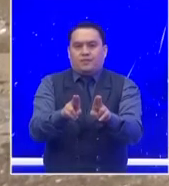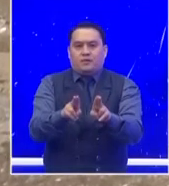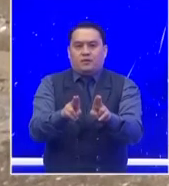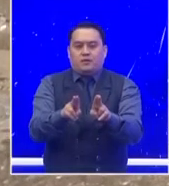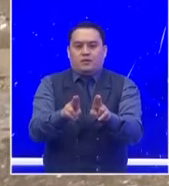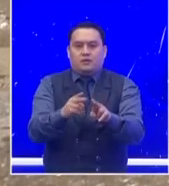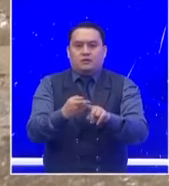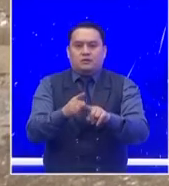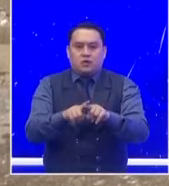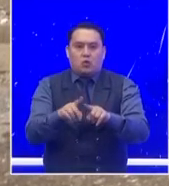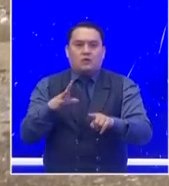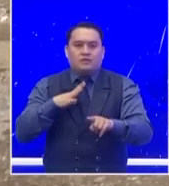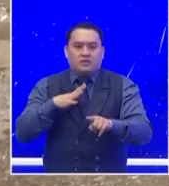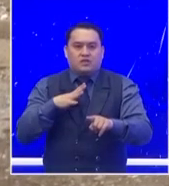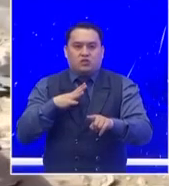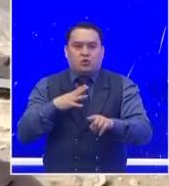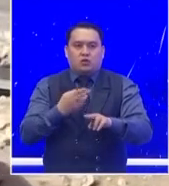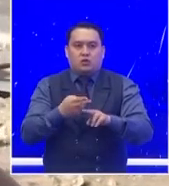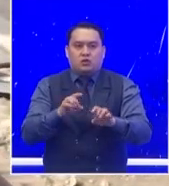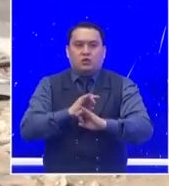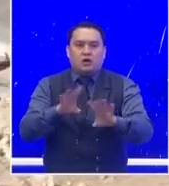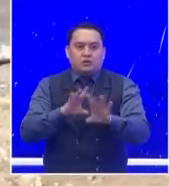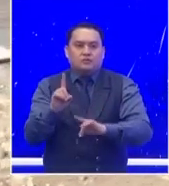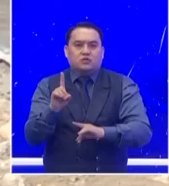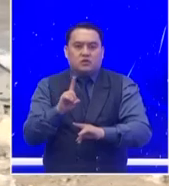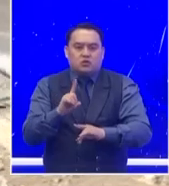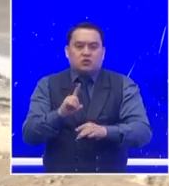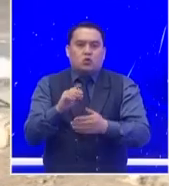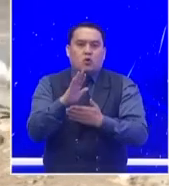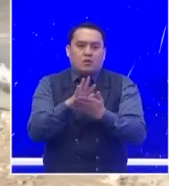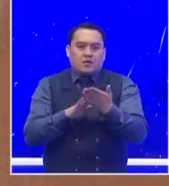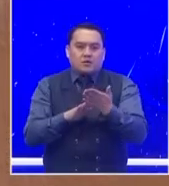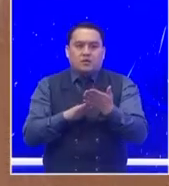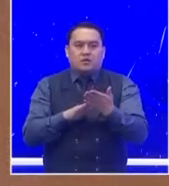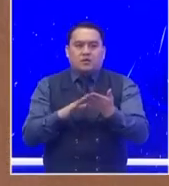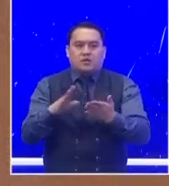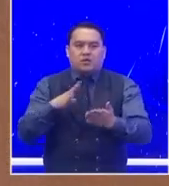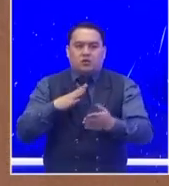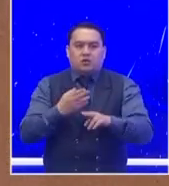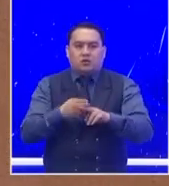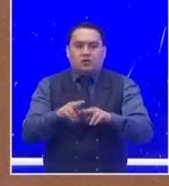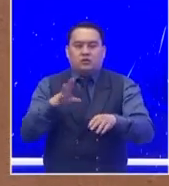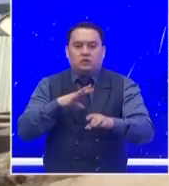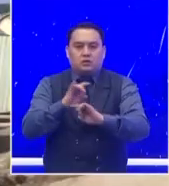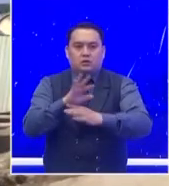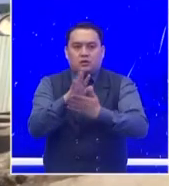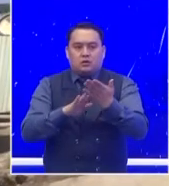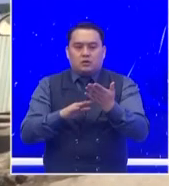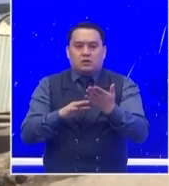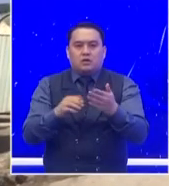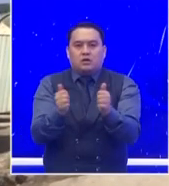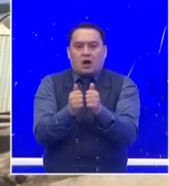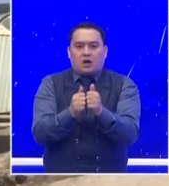отдела строительства, в течение этого месяца все работы будут завершены. До конца весны намерены ввести в эксплуатацию и возводящуюся